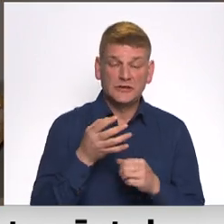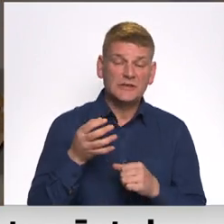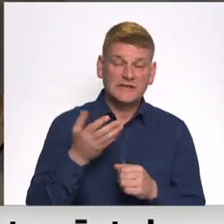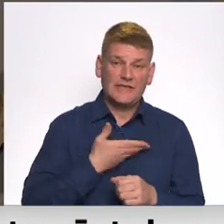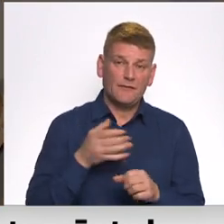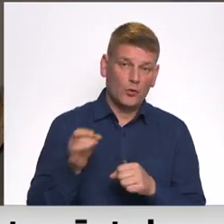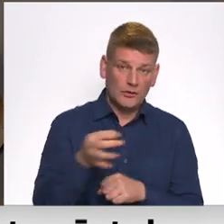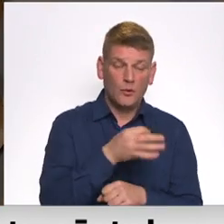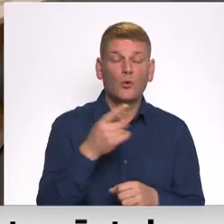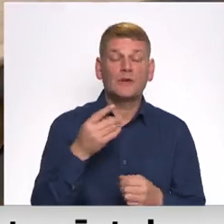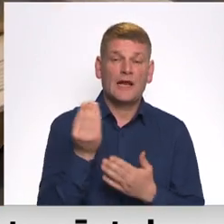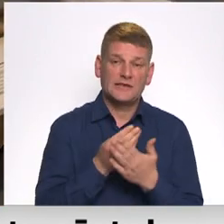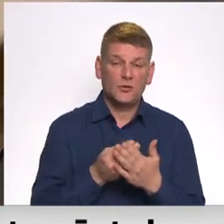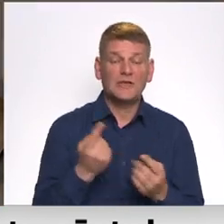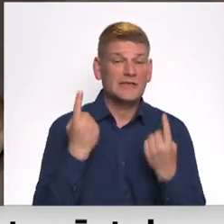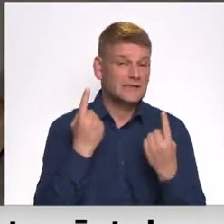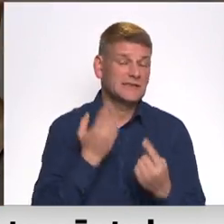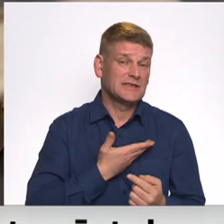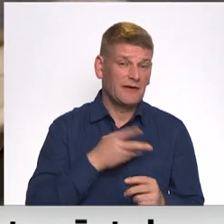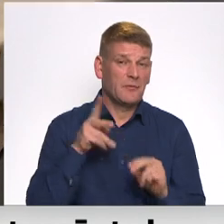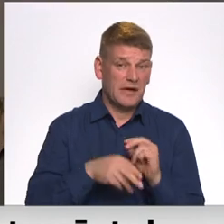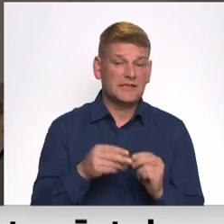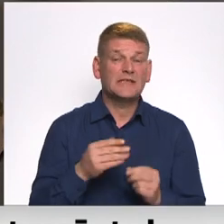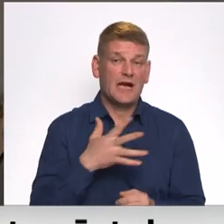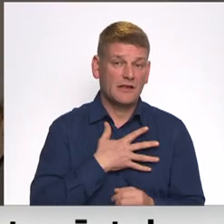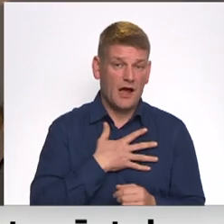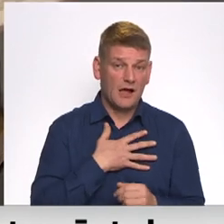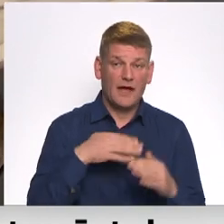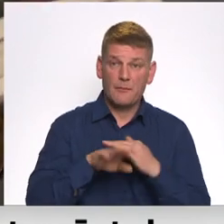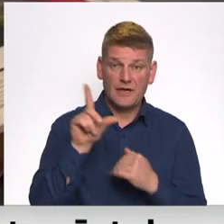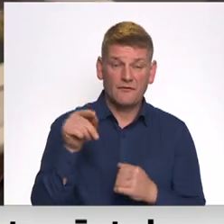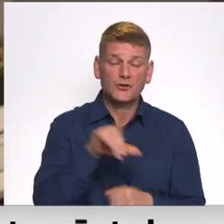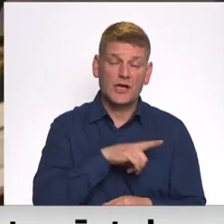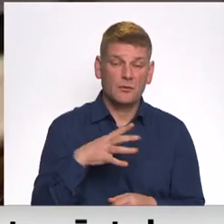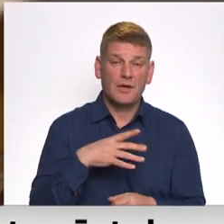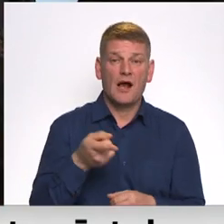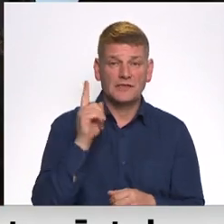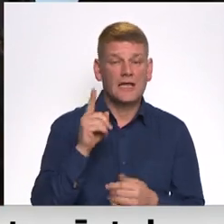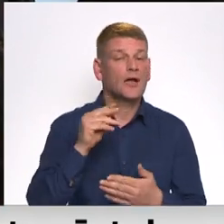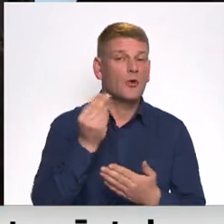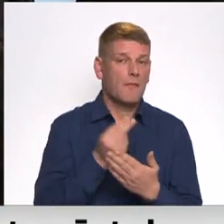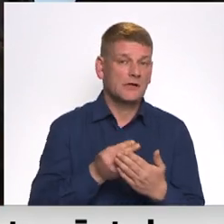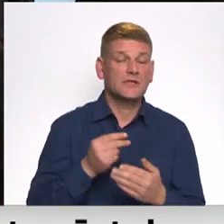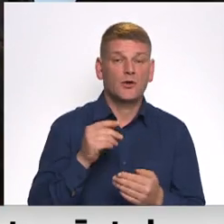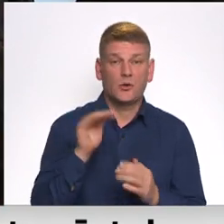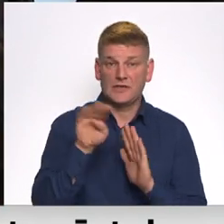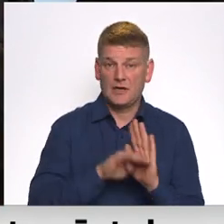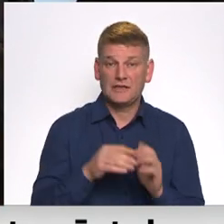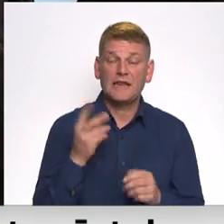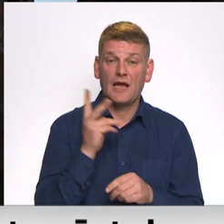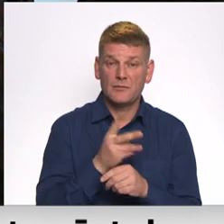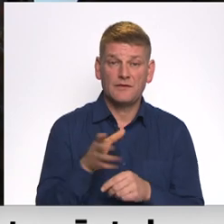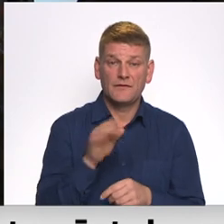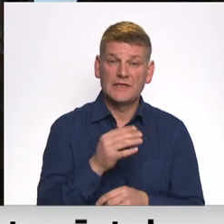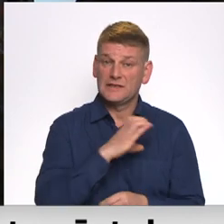Tīdemaņa piemiņu. Izcilā latviešu gleznotāja dzīve beidzās Kanādā emigrācijā, tāpēc ilgi viņš bija aizliegto mākslinieku sarakstā. Tīdemaņa darbnīcu visus